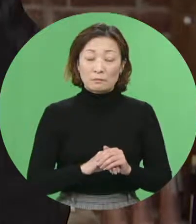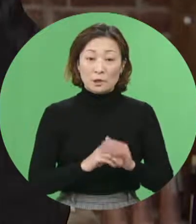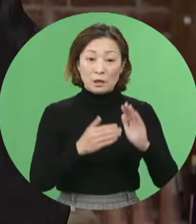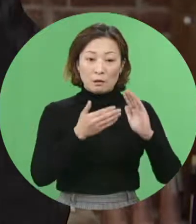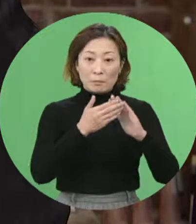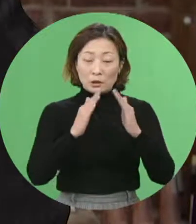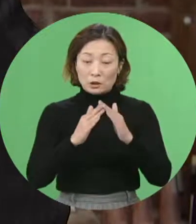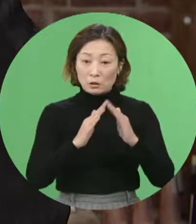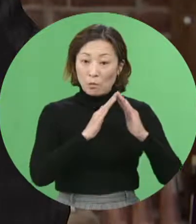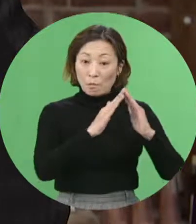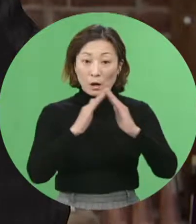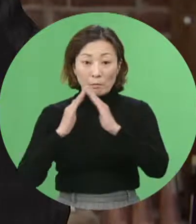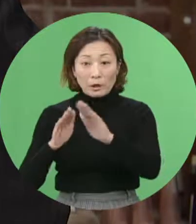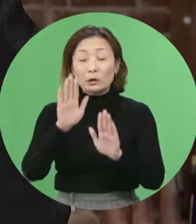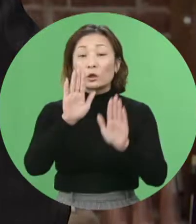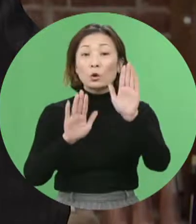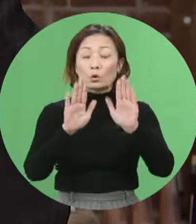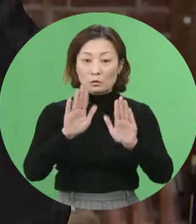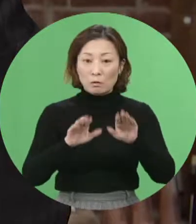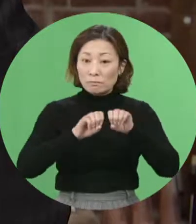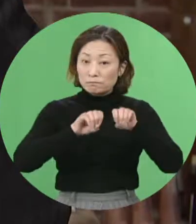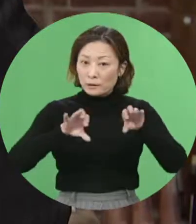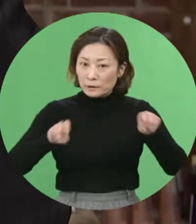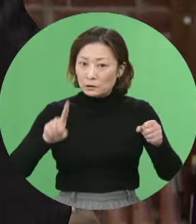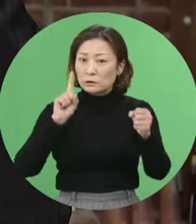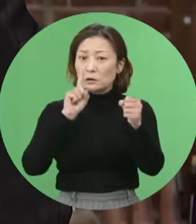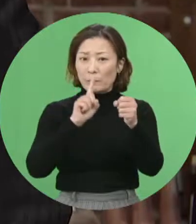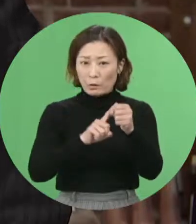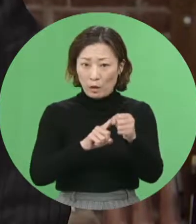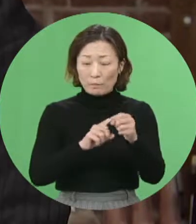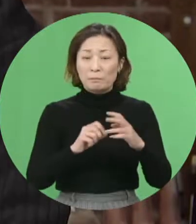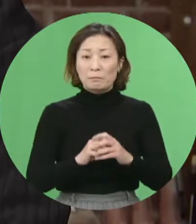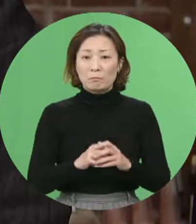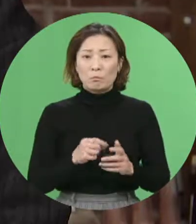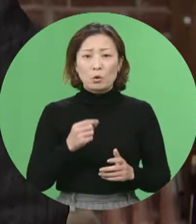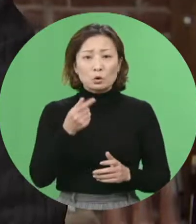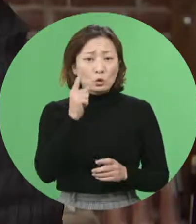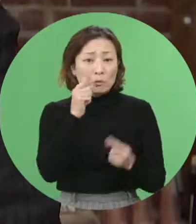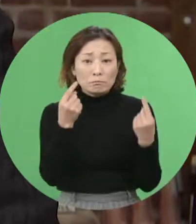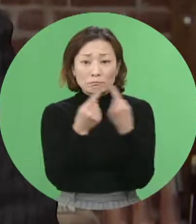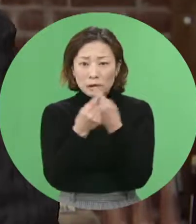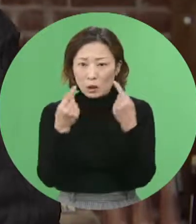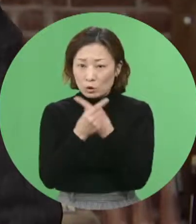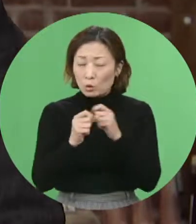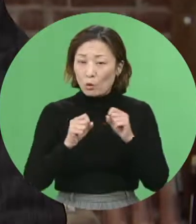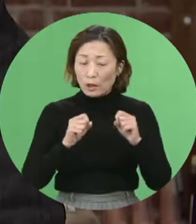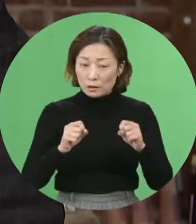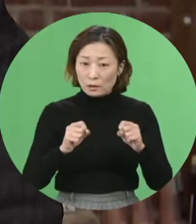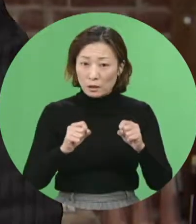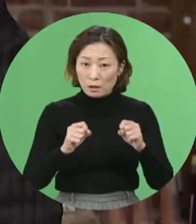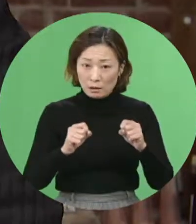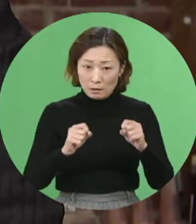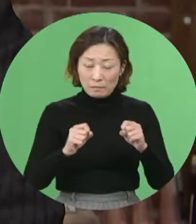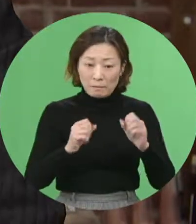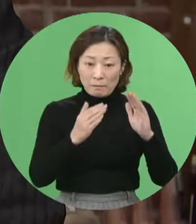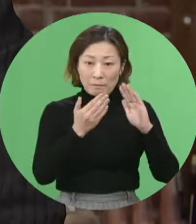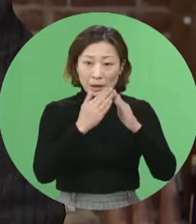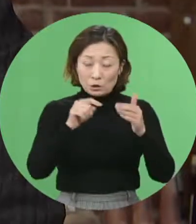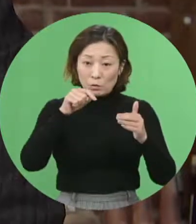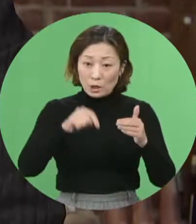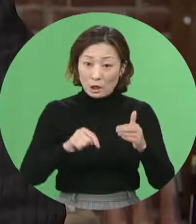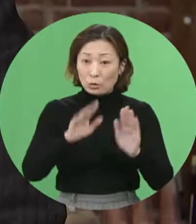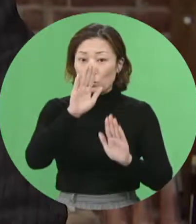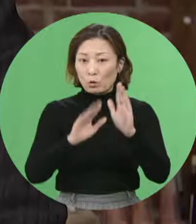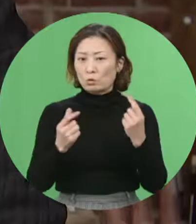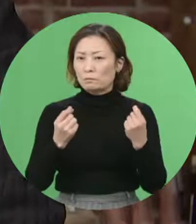みを発信していくのであれば、やっぱもう少し見直して街並みを揃えていったらどうやっていうの